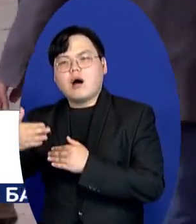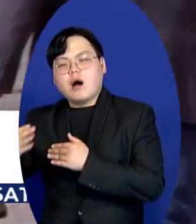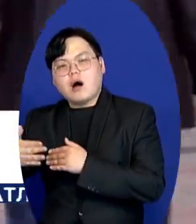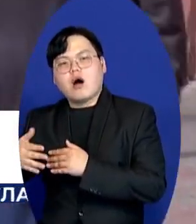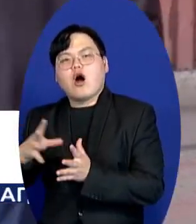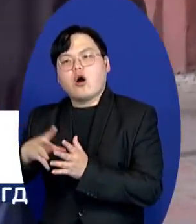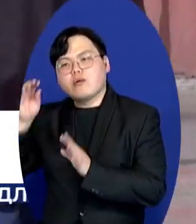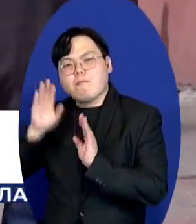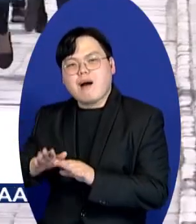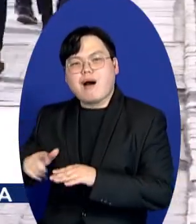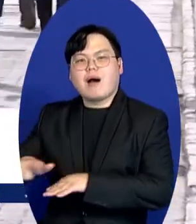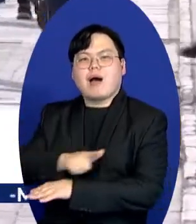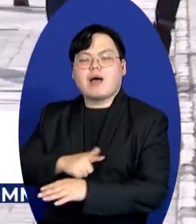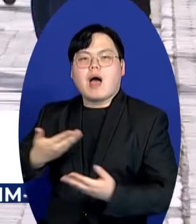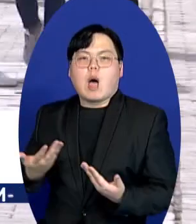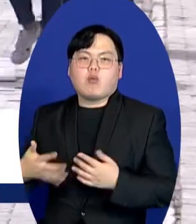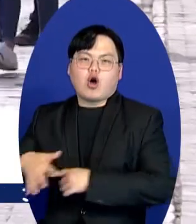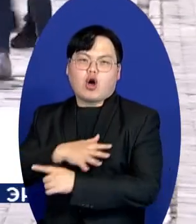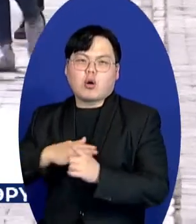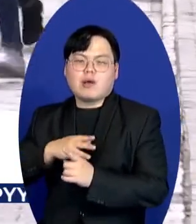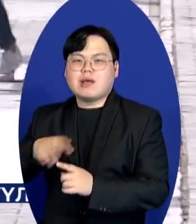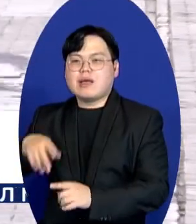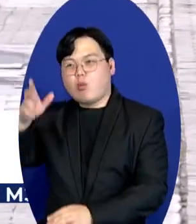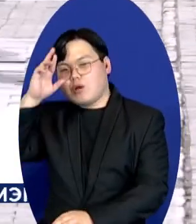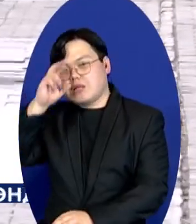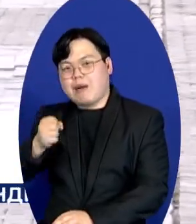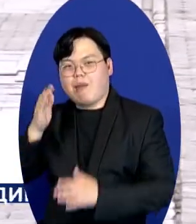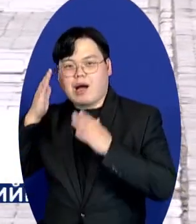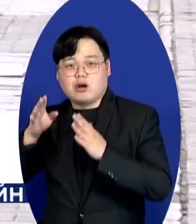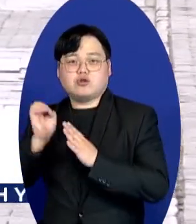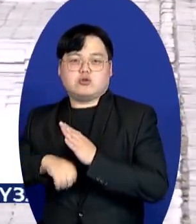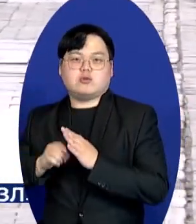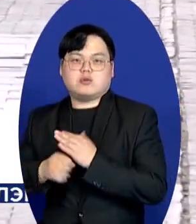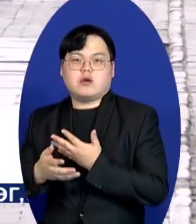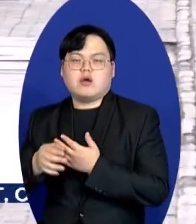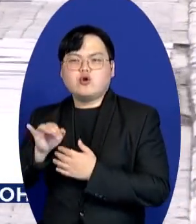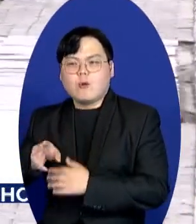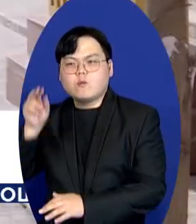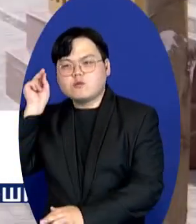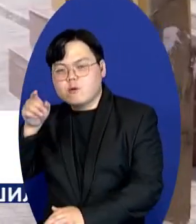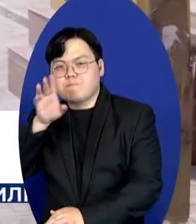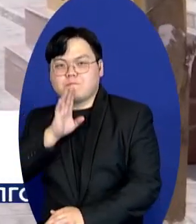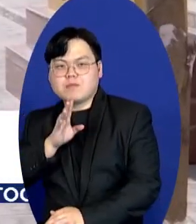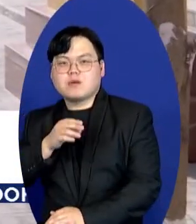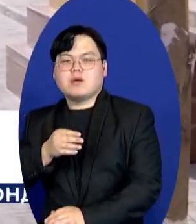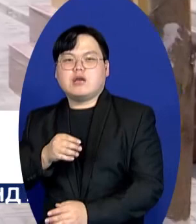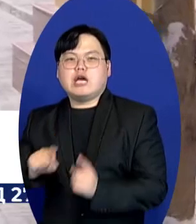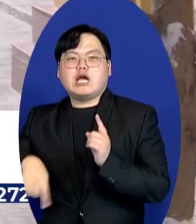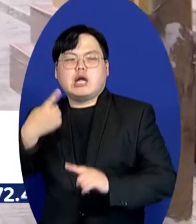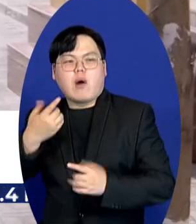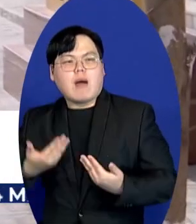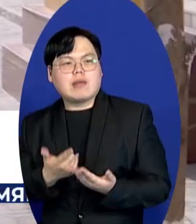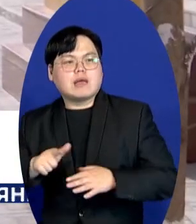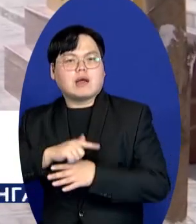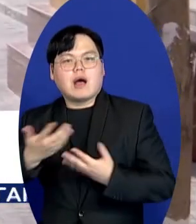оюутнуудын байх газар, амьдрах орчин дээр салбар ям анхаарах хэрэгтэй гэдг нь харагдаж байна. Энэ мэт юм сурч мэдгэхээс илүү байх газартаа илүү санаа